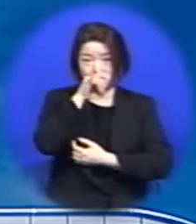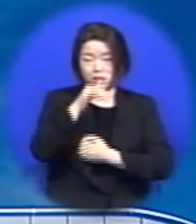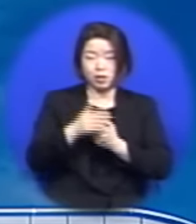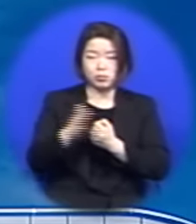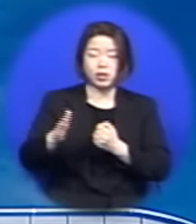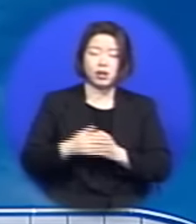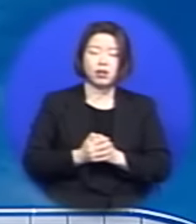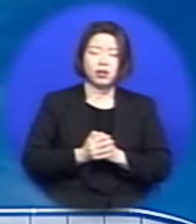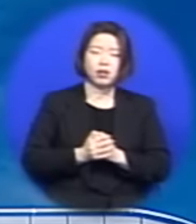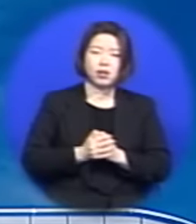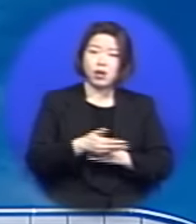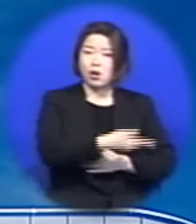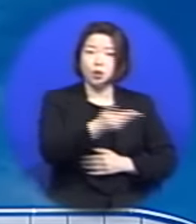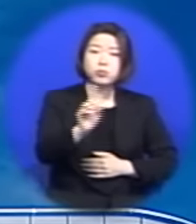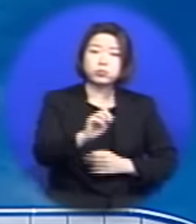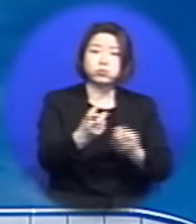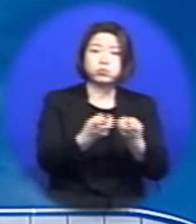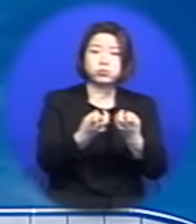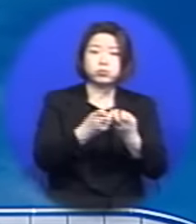어떻게 하시겠어요